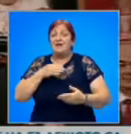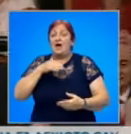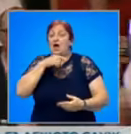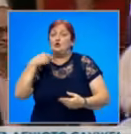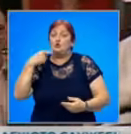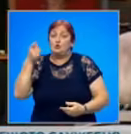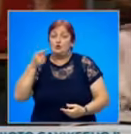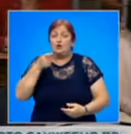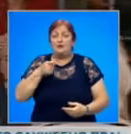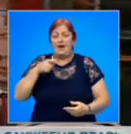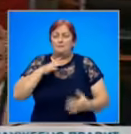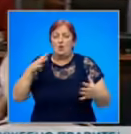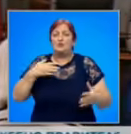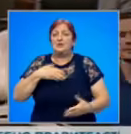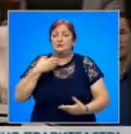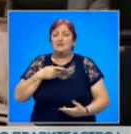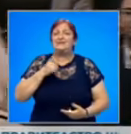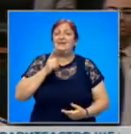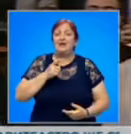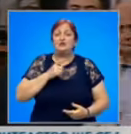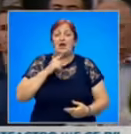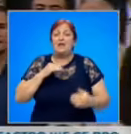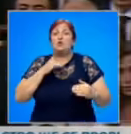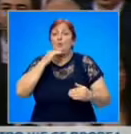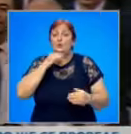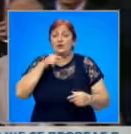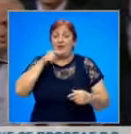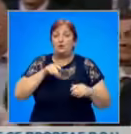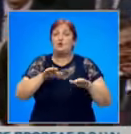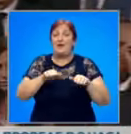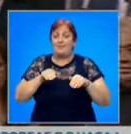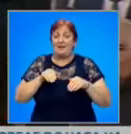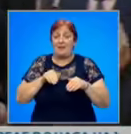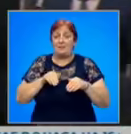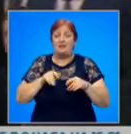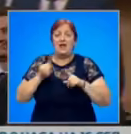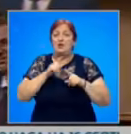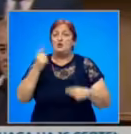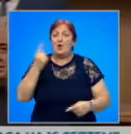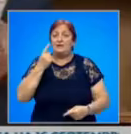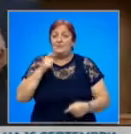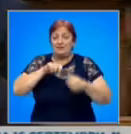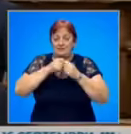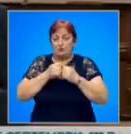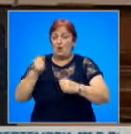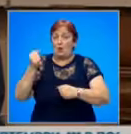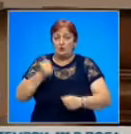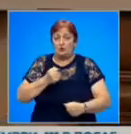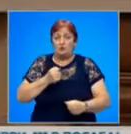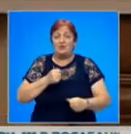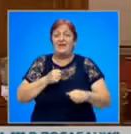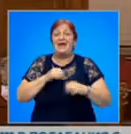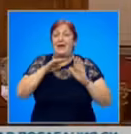И това, което съм щастлива, е, че не допуснахме този парламент нито веднъж да се наруши Конституцията